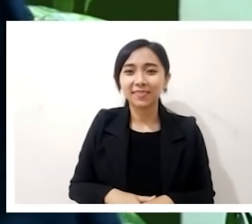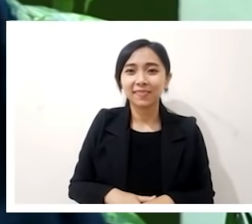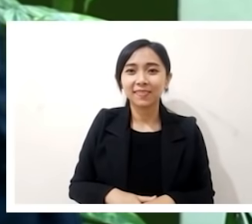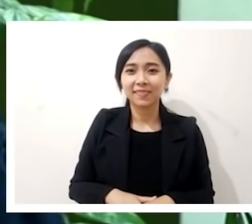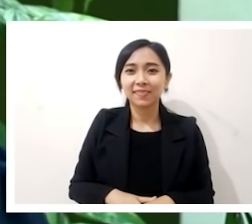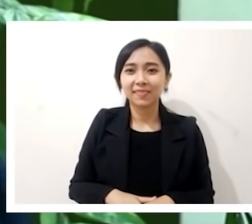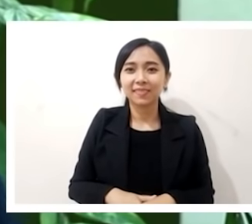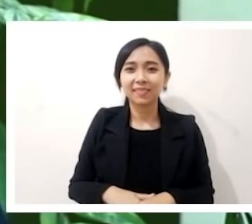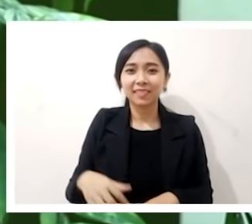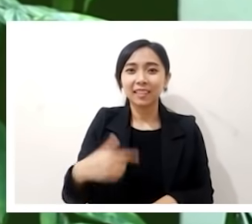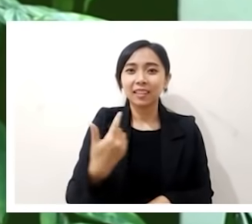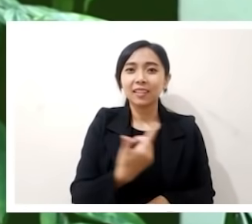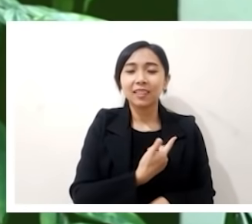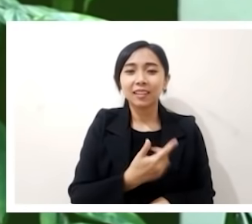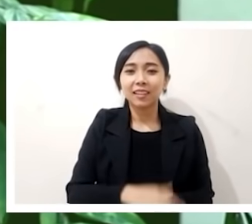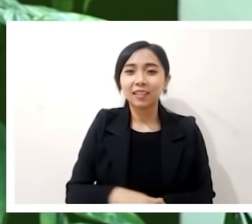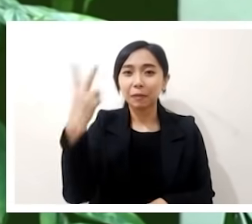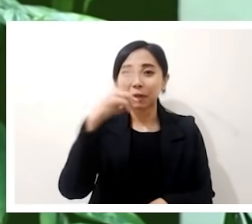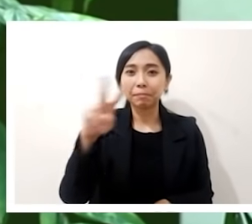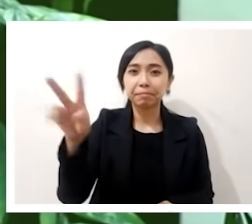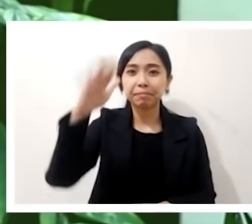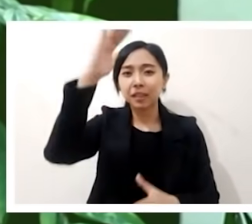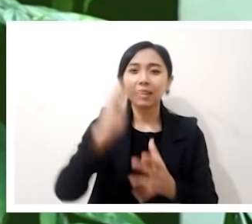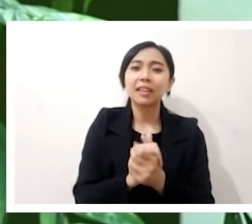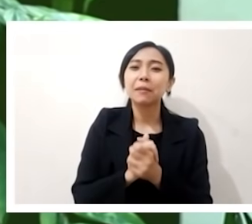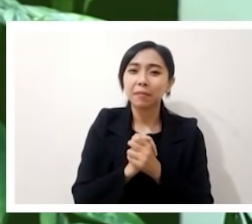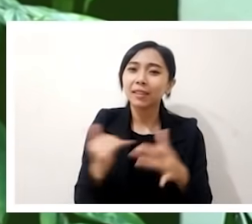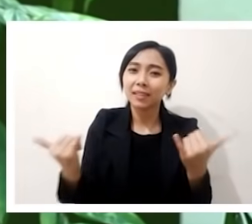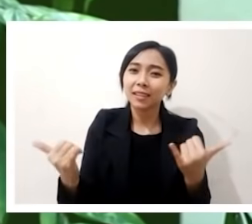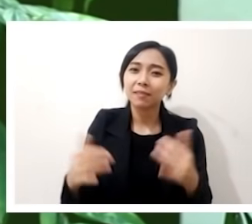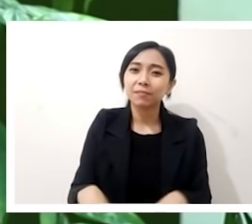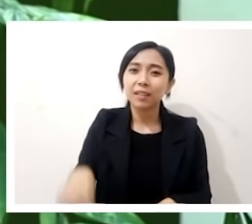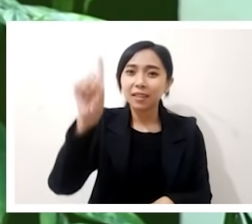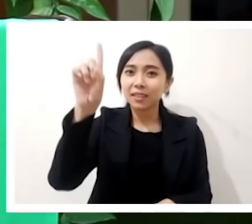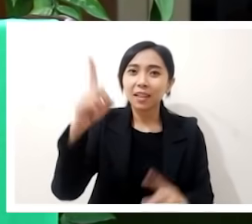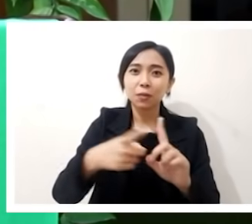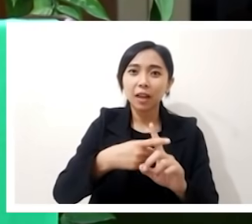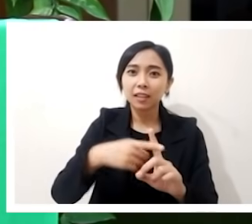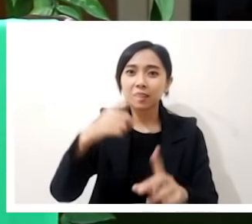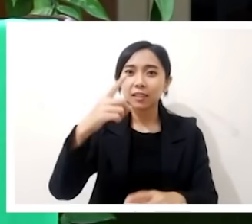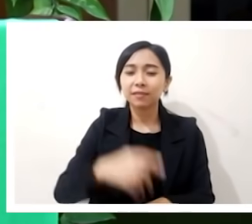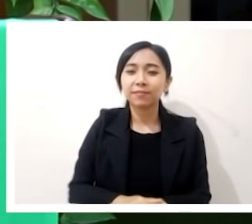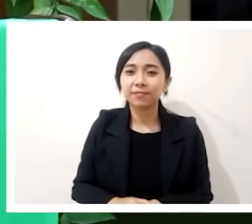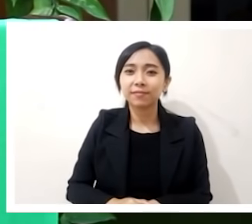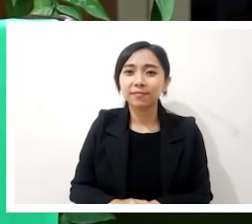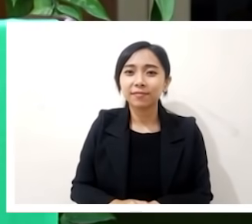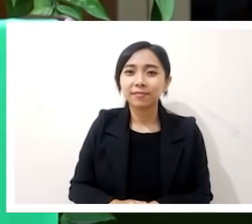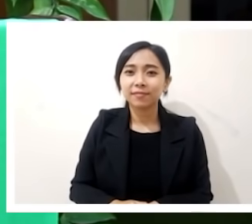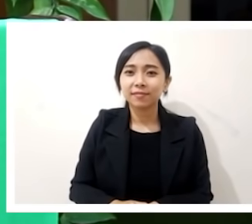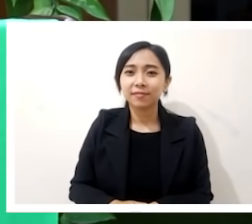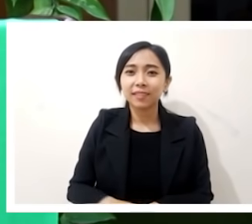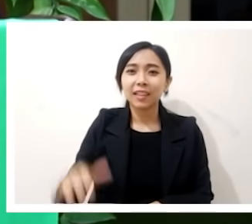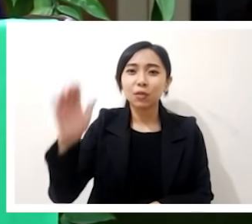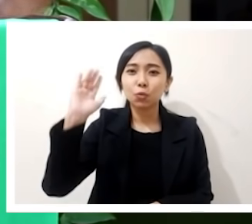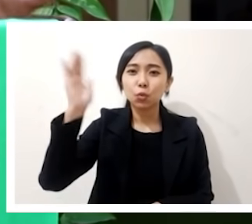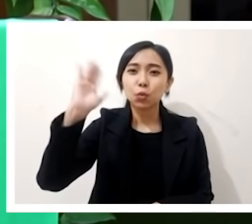Iman Kristen tentang pengorbanan Kristus yang sekali untuk selamanya itu merupakan suatu proklamasi